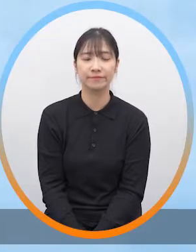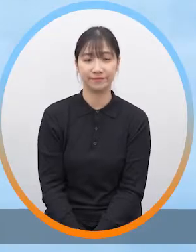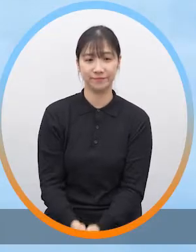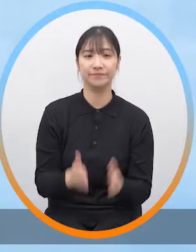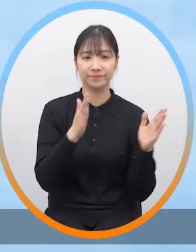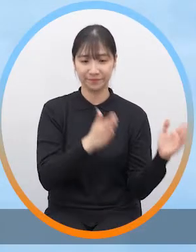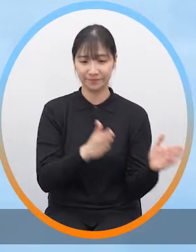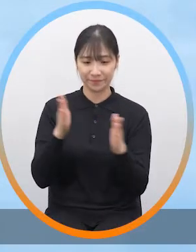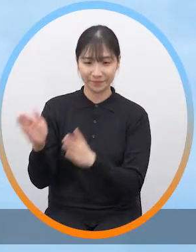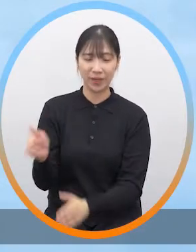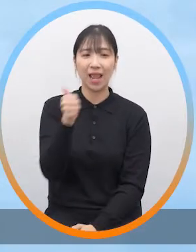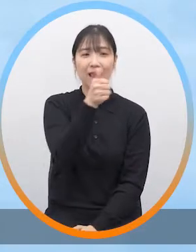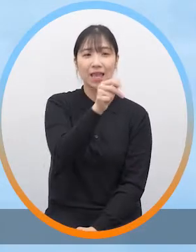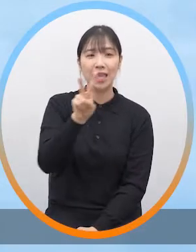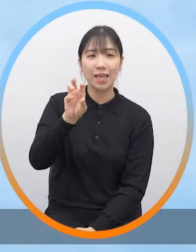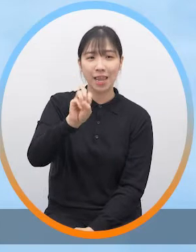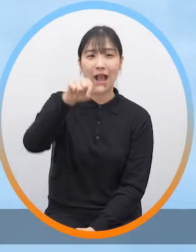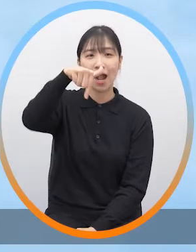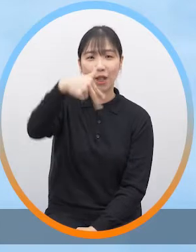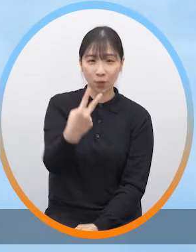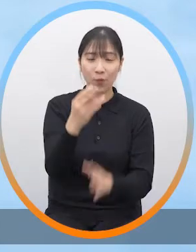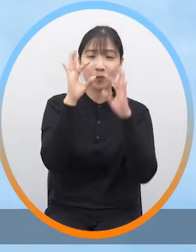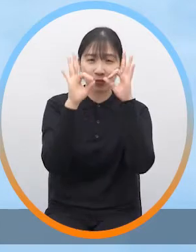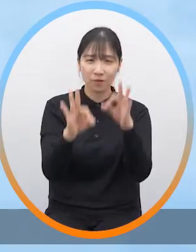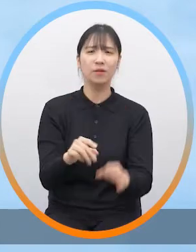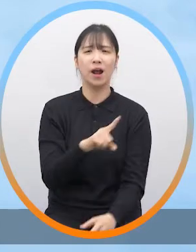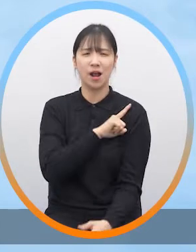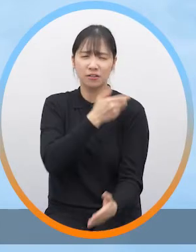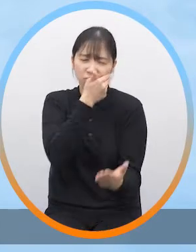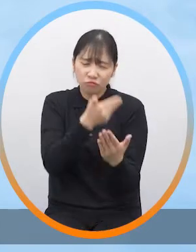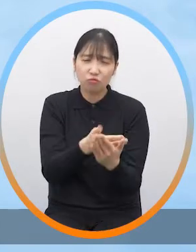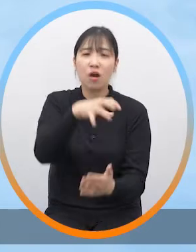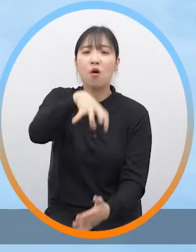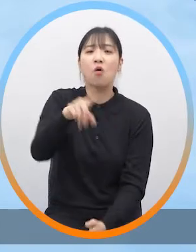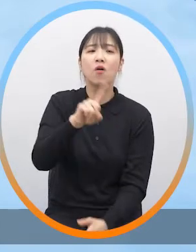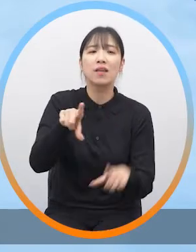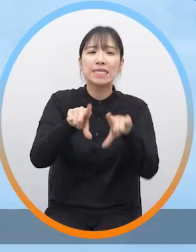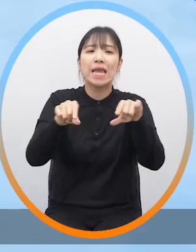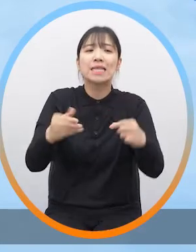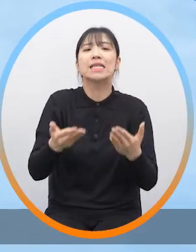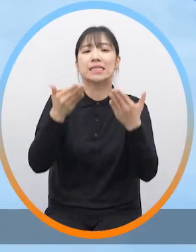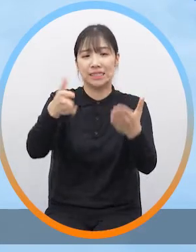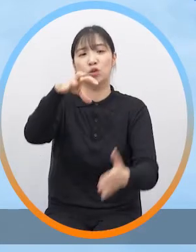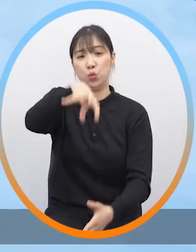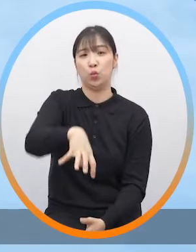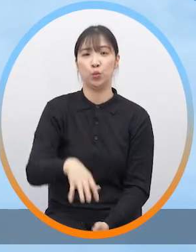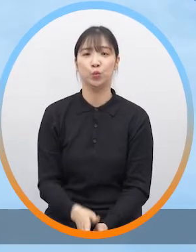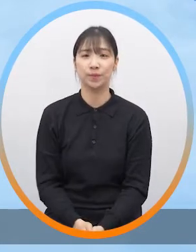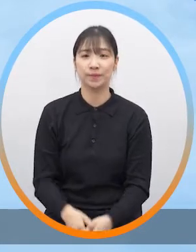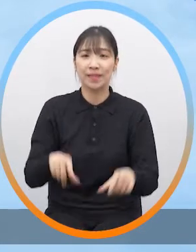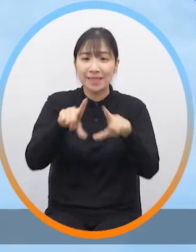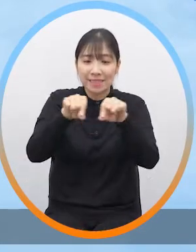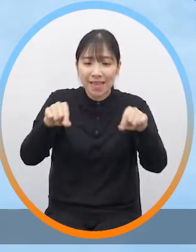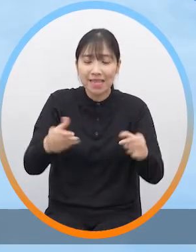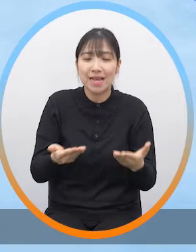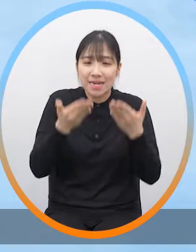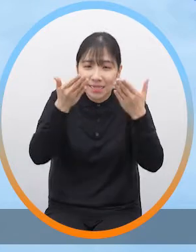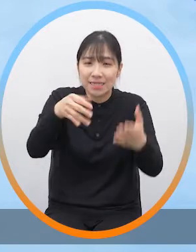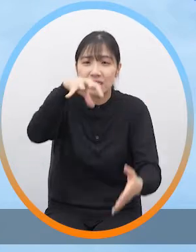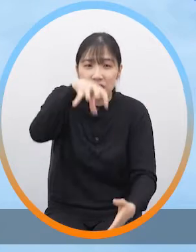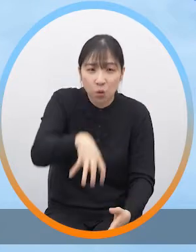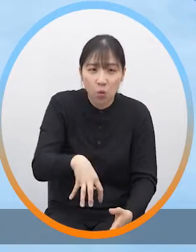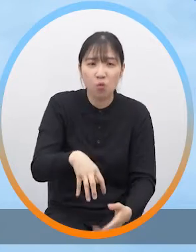그러면 향교에 대해서 보겠습니다. 향교는 제일 중요한 공간이 역시 제사 지내는 공간입니다. 제사 지내는